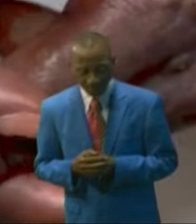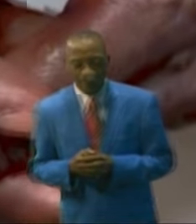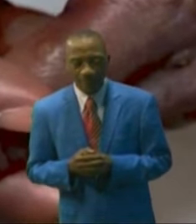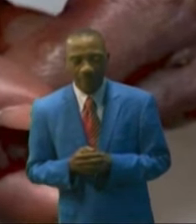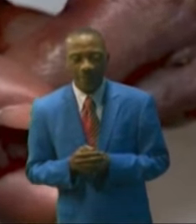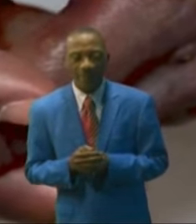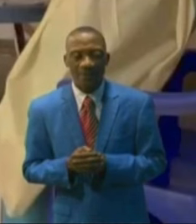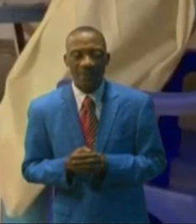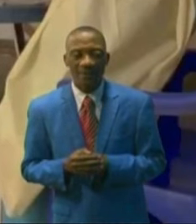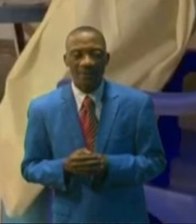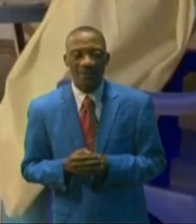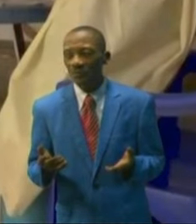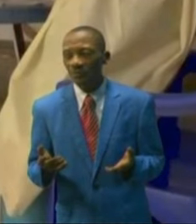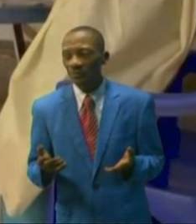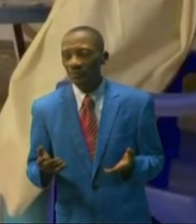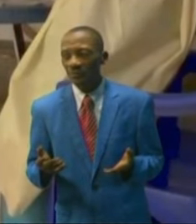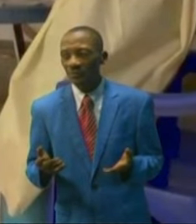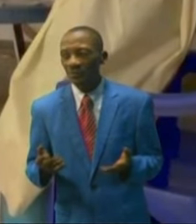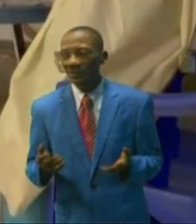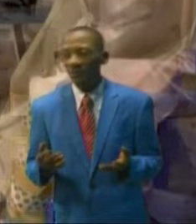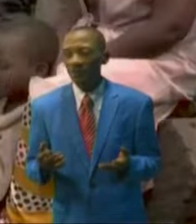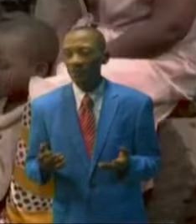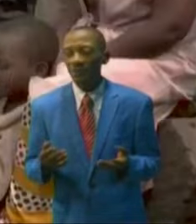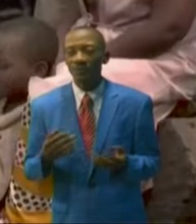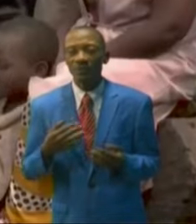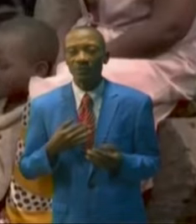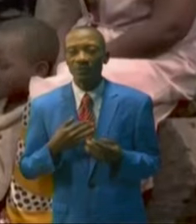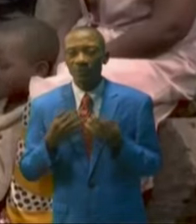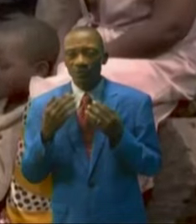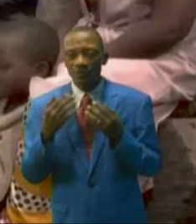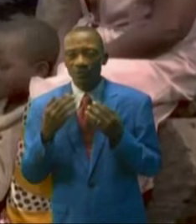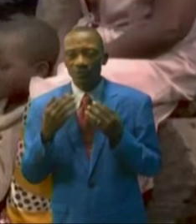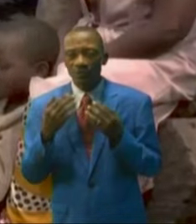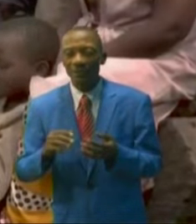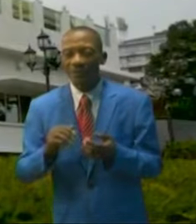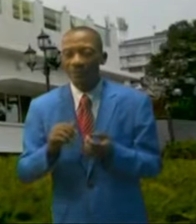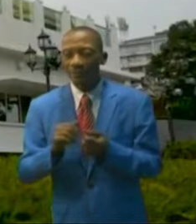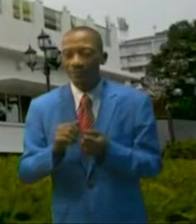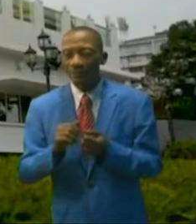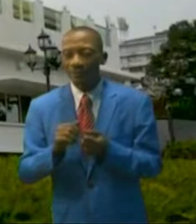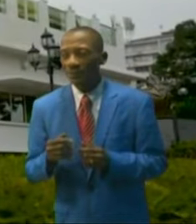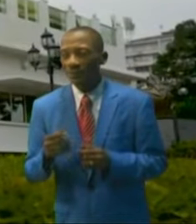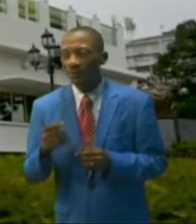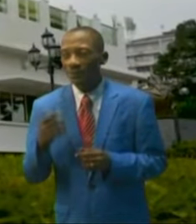Sylvie Tsouminoua-Touluka prend la première ligne de défense pour protéger la population.